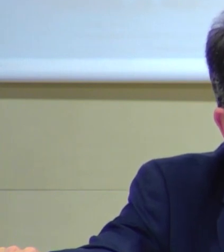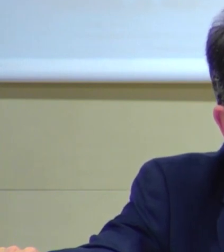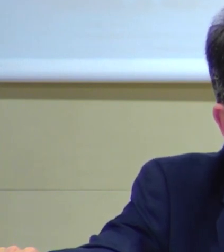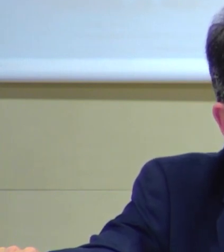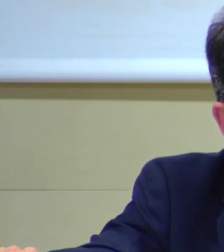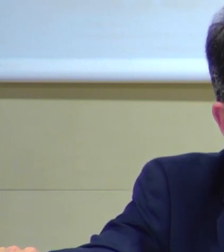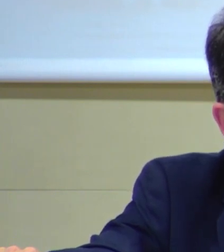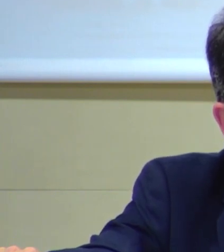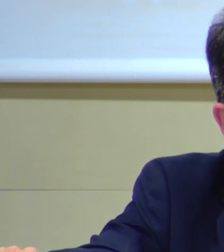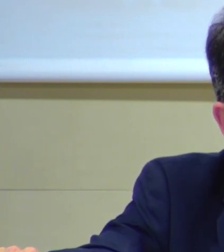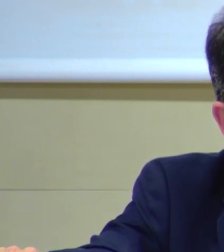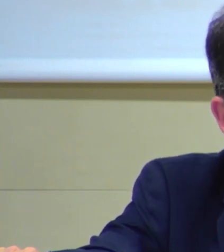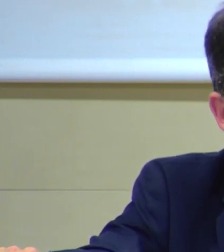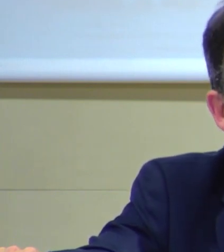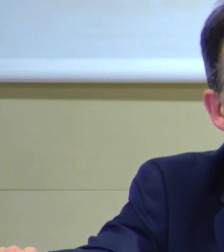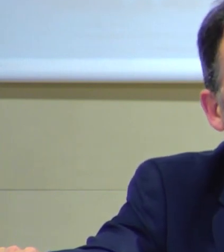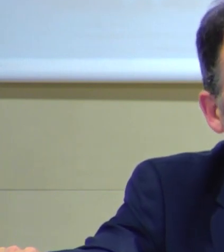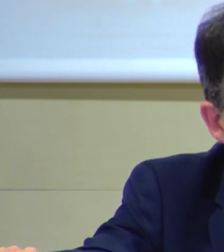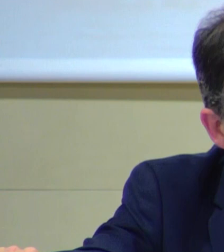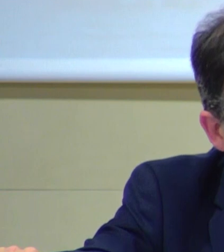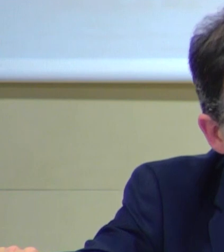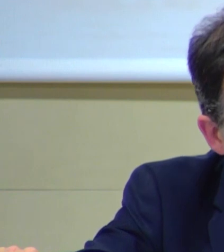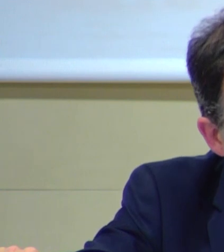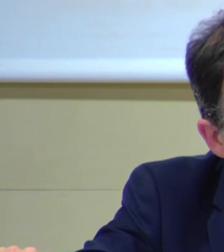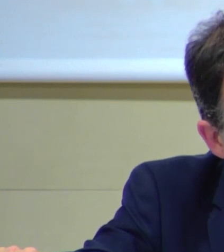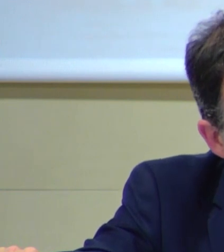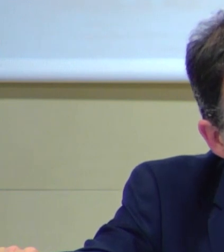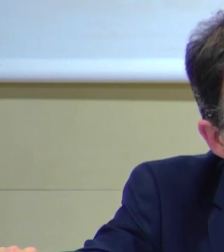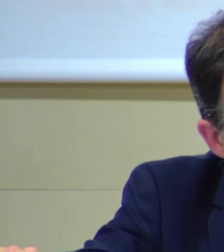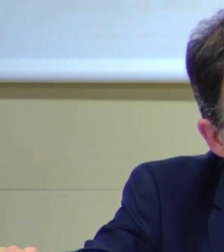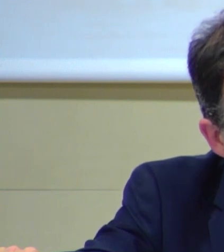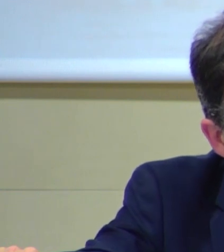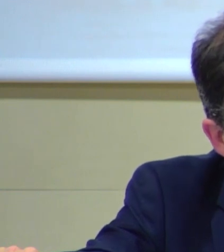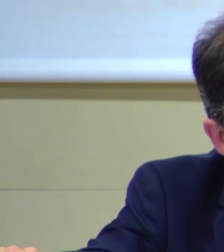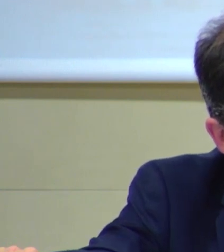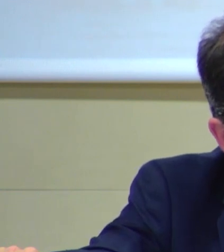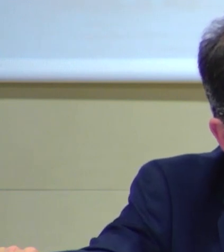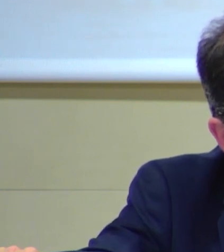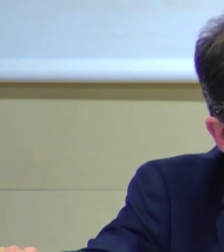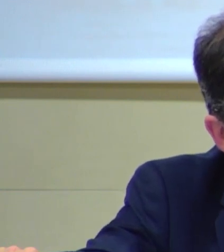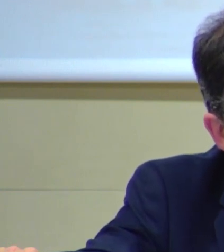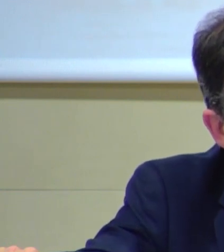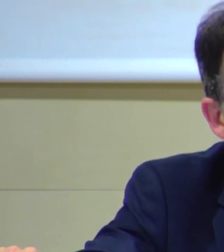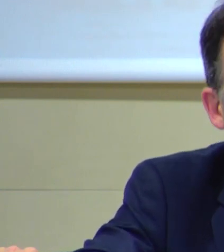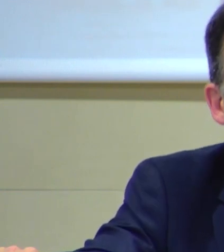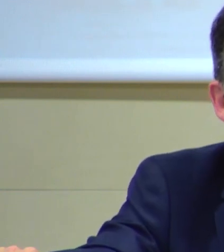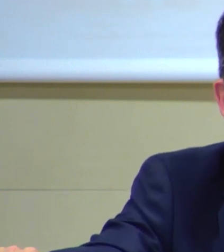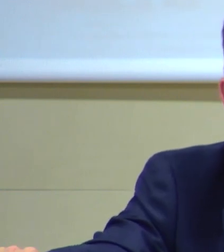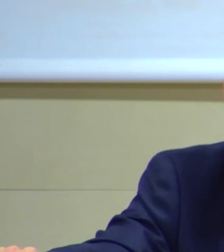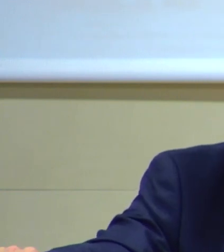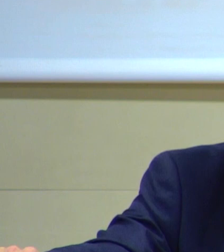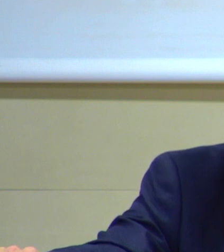convocation de la commission la commission consultative des services publics locaux pour avis sur le mode de gestion la salle de musiques amplifiées